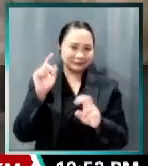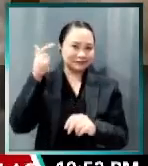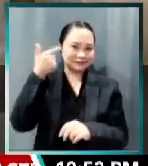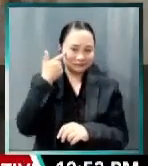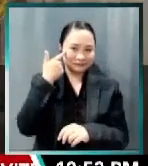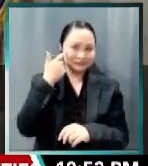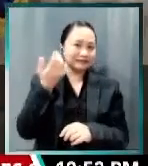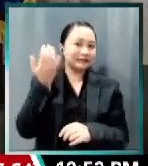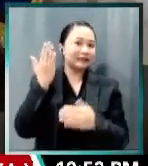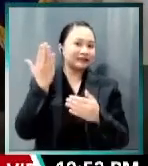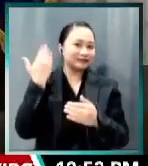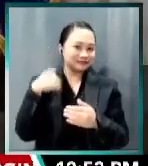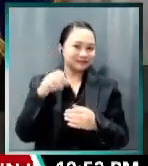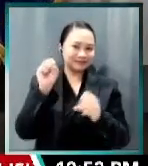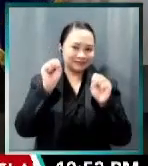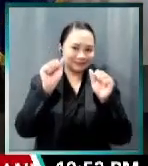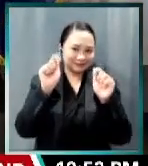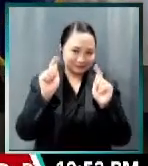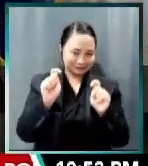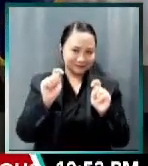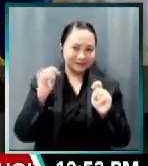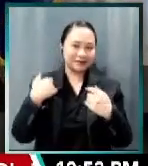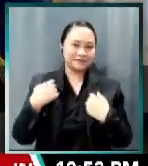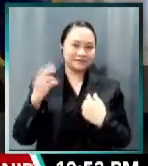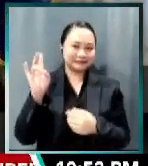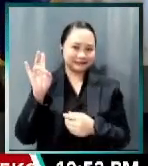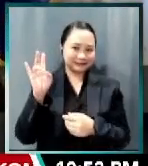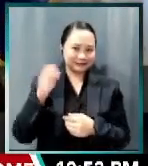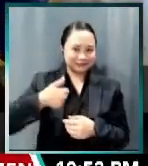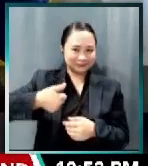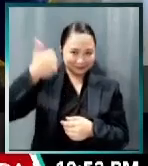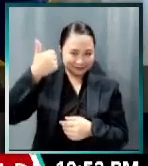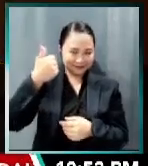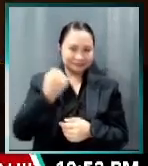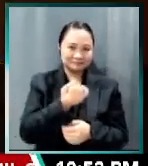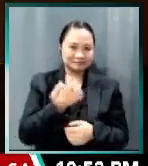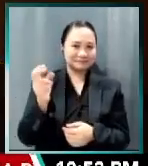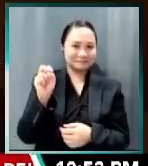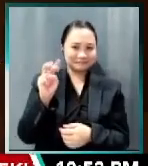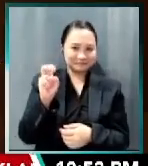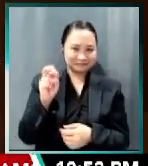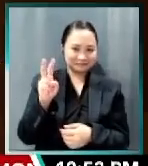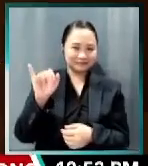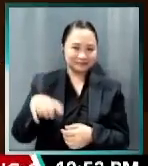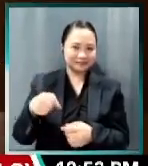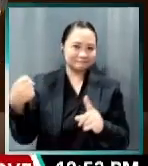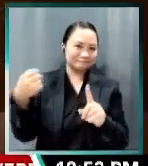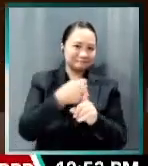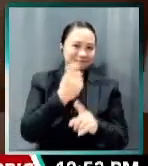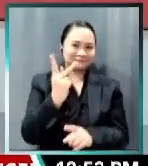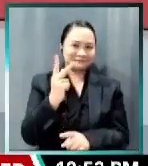Sabado. May 17-0 win-loss record si Apolinario, 12 sa kanyang panalo ay via knockout.